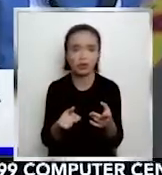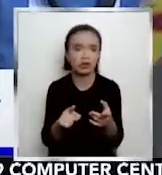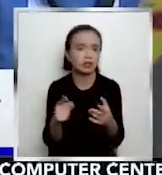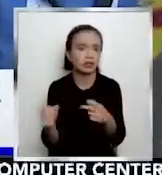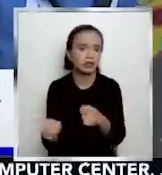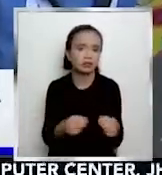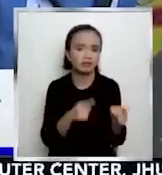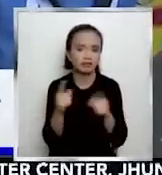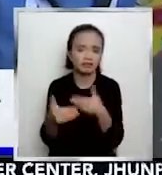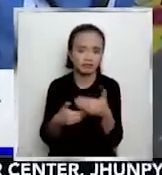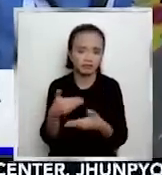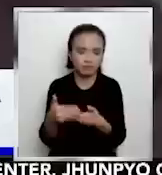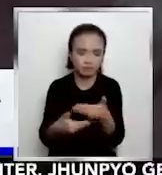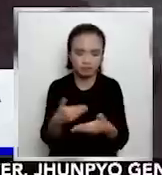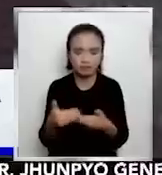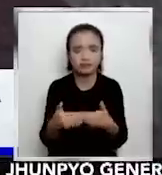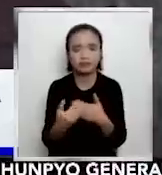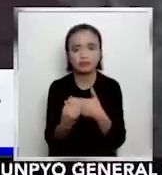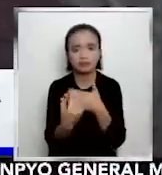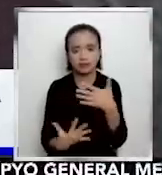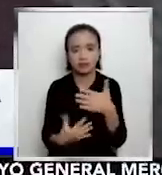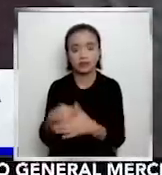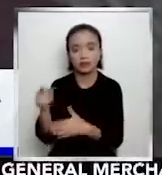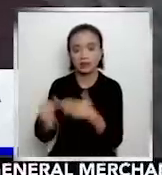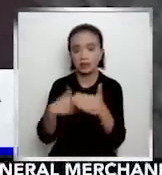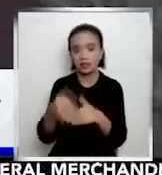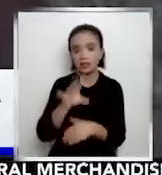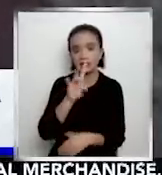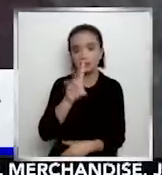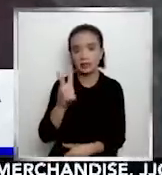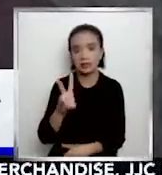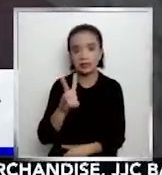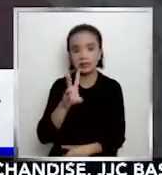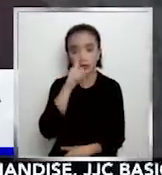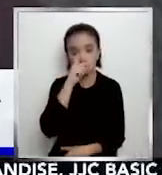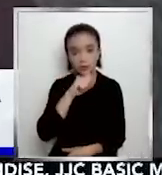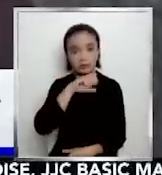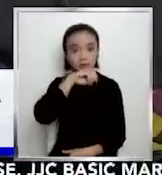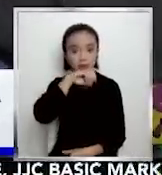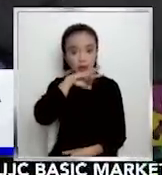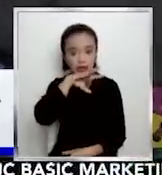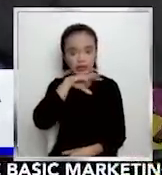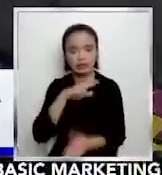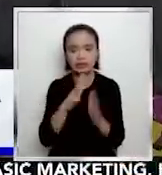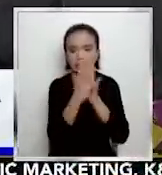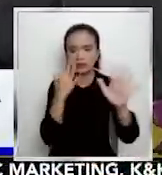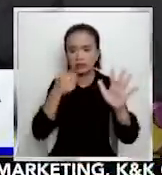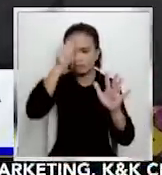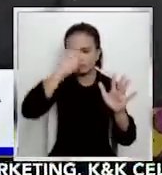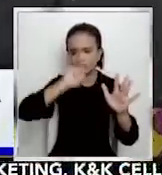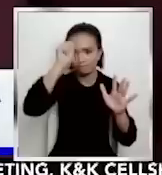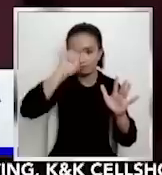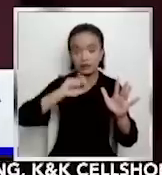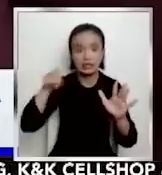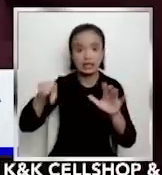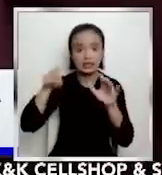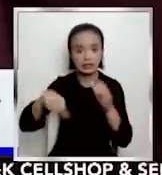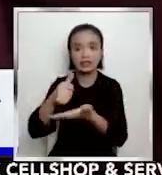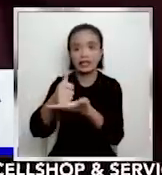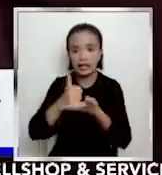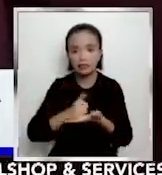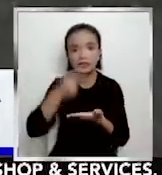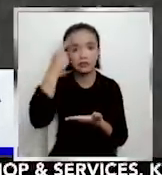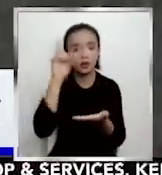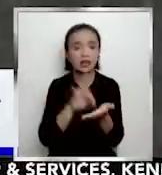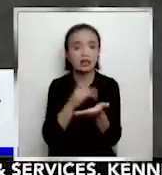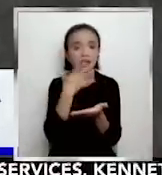at pila ang 76 years old na si Lola Gliseria. Kailangan niya raw ng tulong para sa kanyang maintenance medicine at lab test. Pero gaya ni